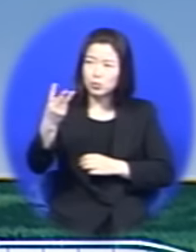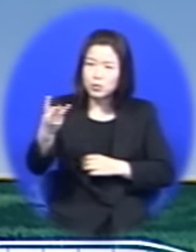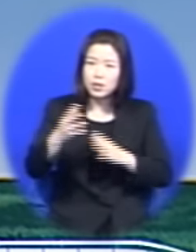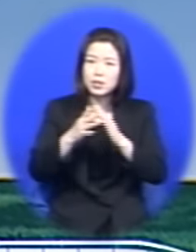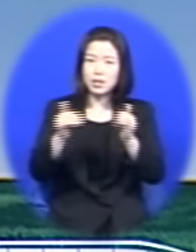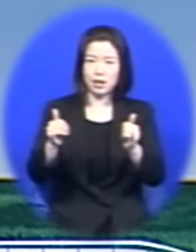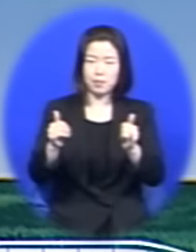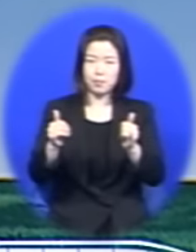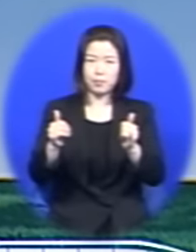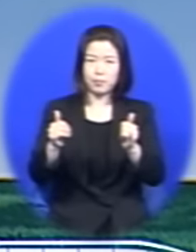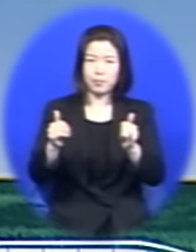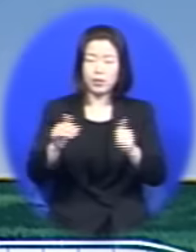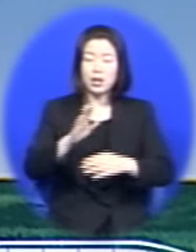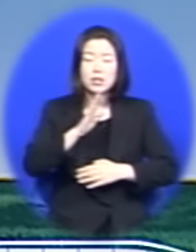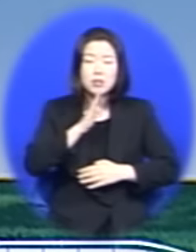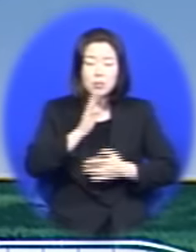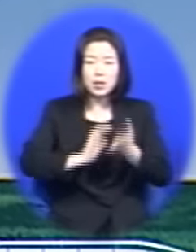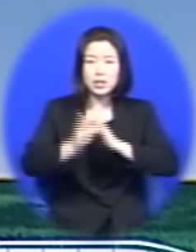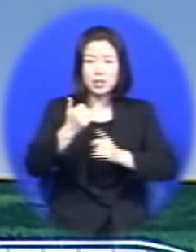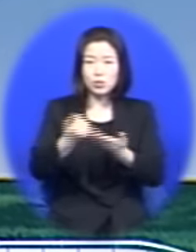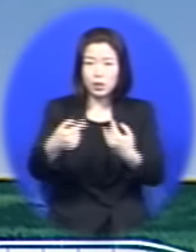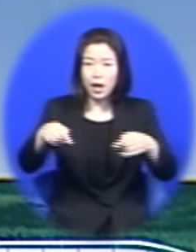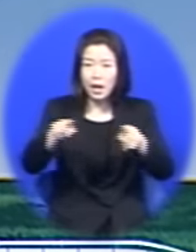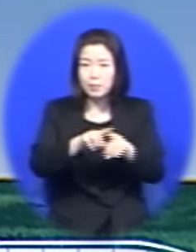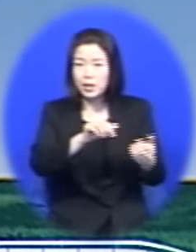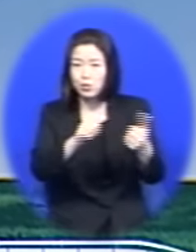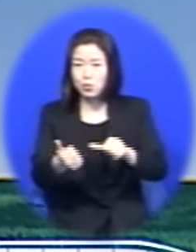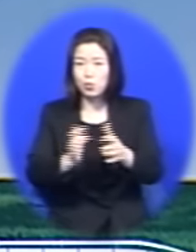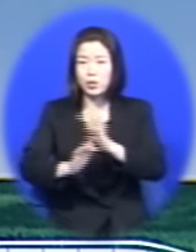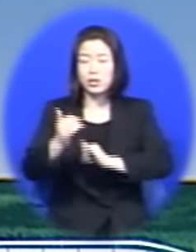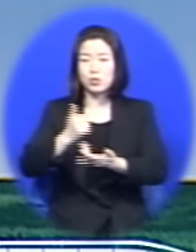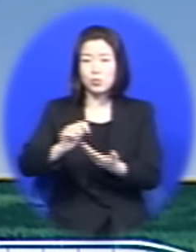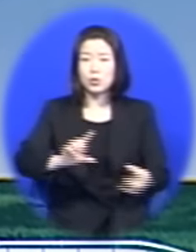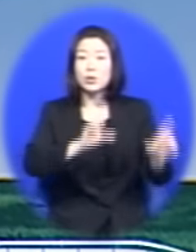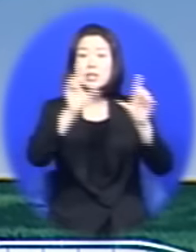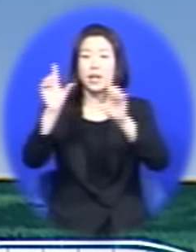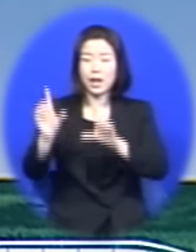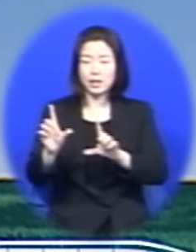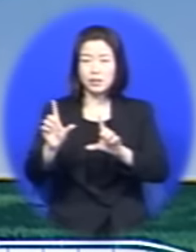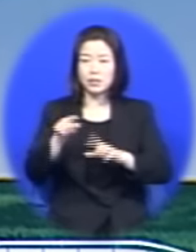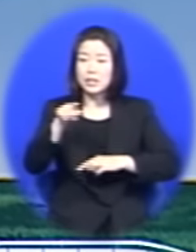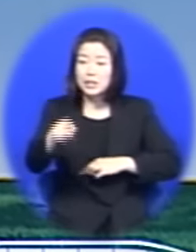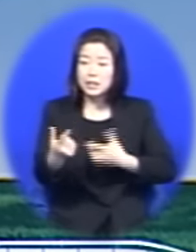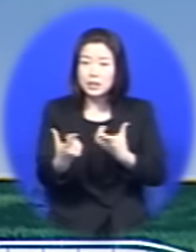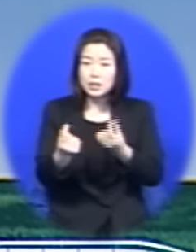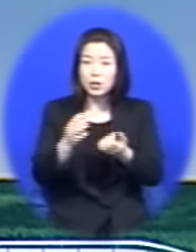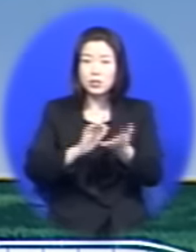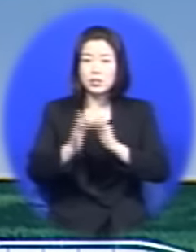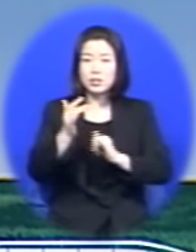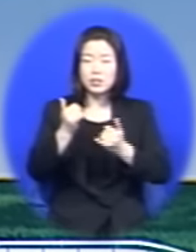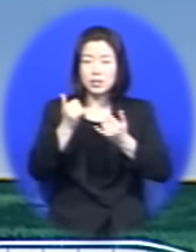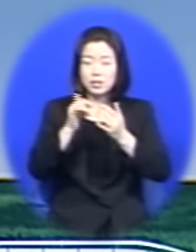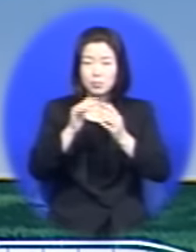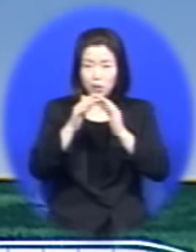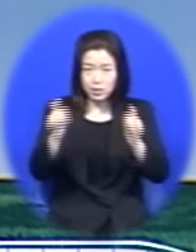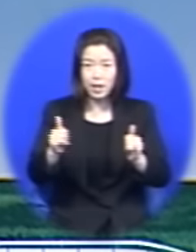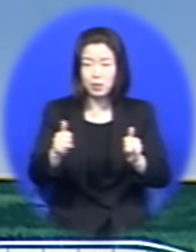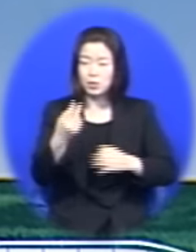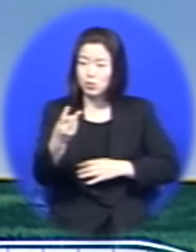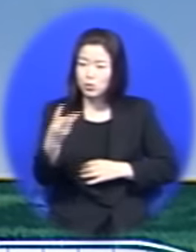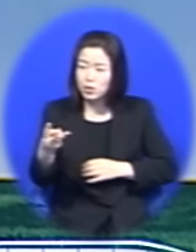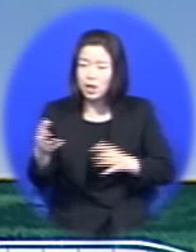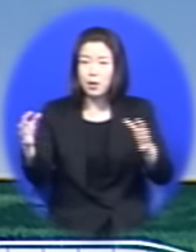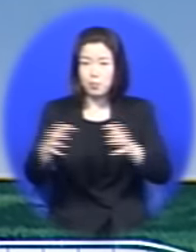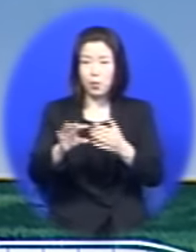사람이 정말 예수님과 함께 죽고 예수님으로 사는 그런 사람이 두세 사람이